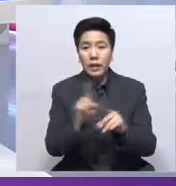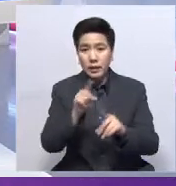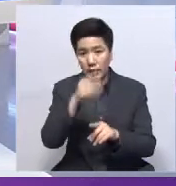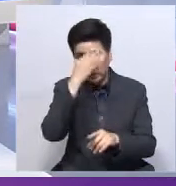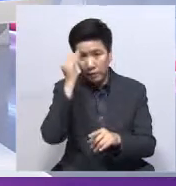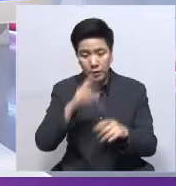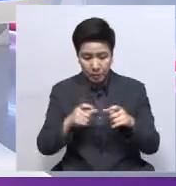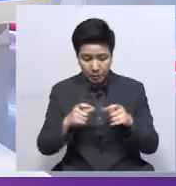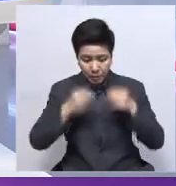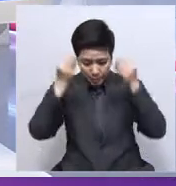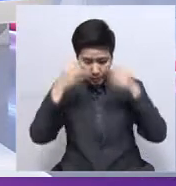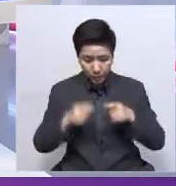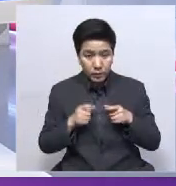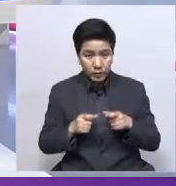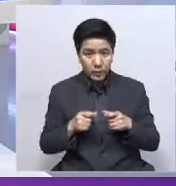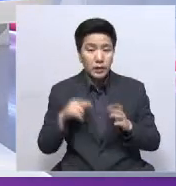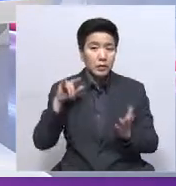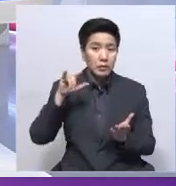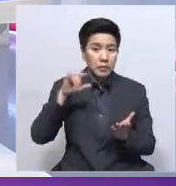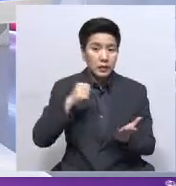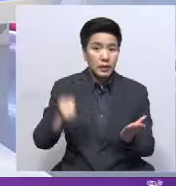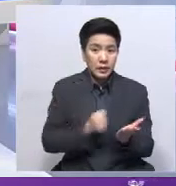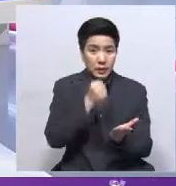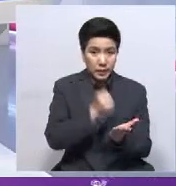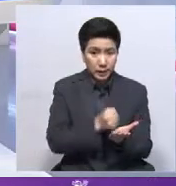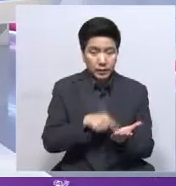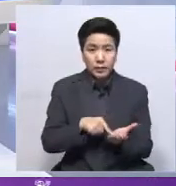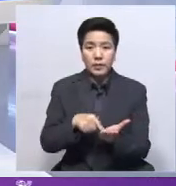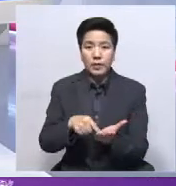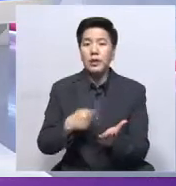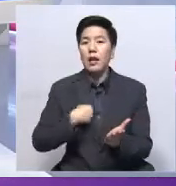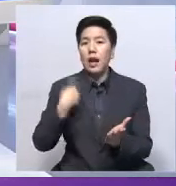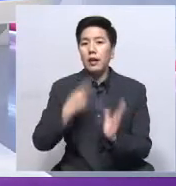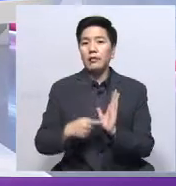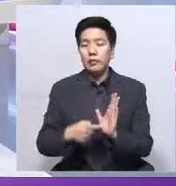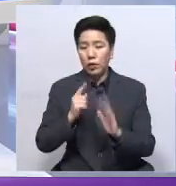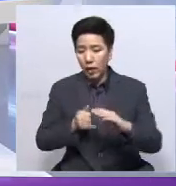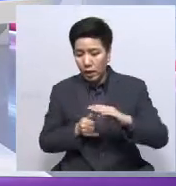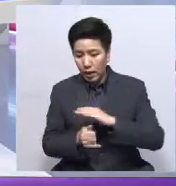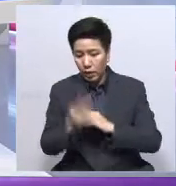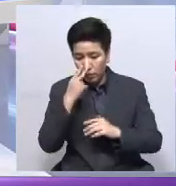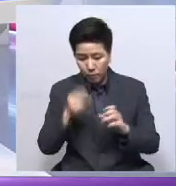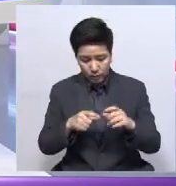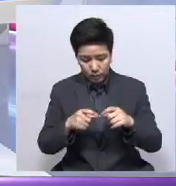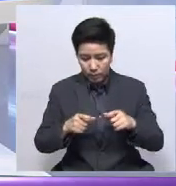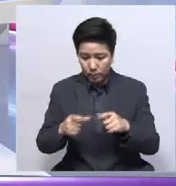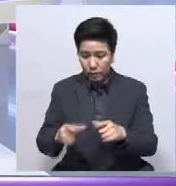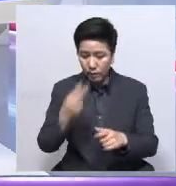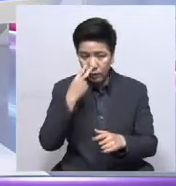าลืมนำบัตรประชาชนหรือว่าพาสปอร์ตที่แสดงตัวตนไปด้วยนะคะเพราะว่าก่อนเข้างานจะมีการสแกนก่อนนะ